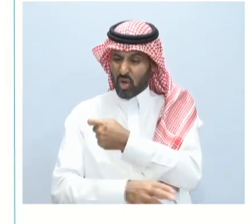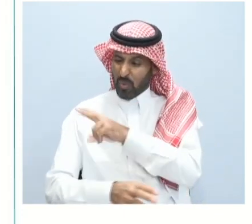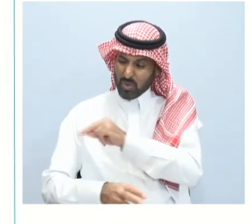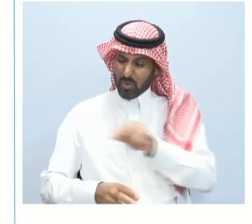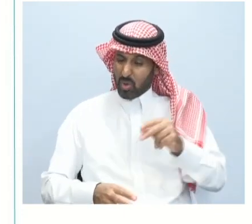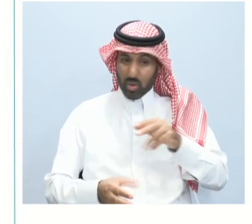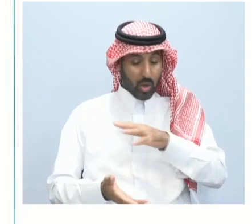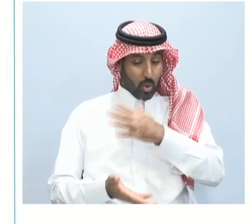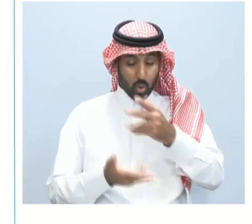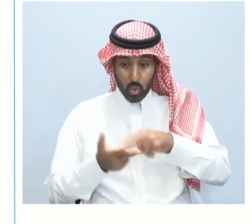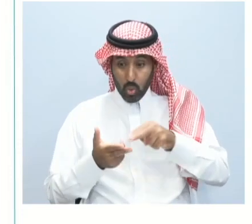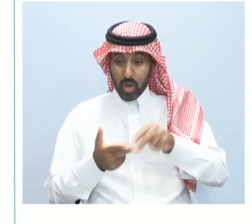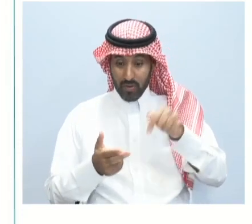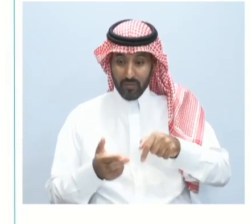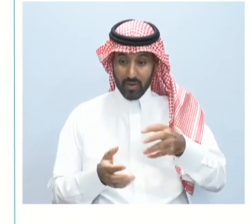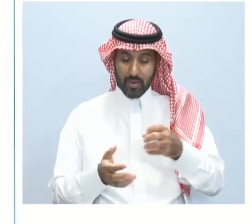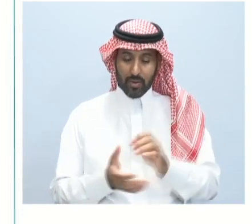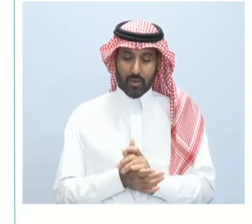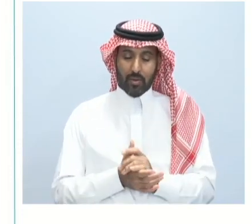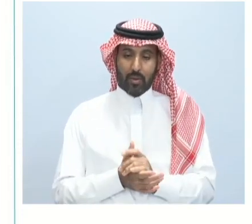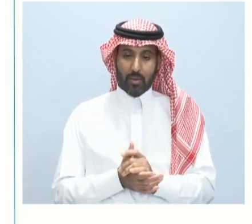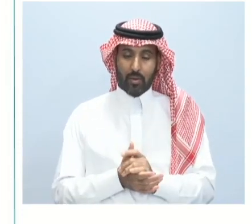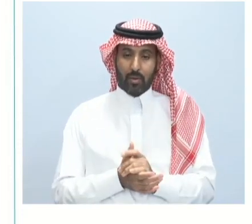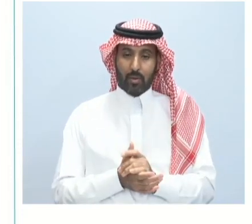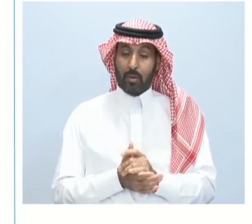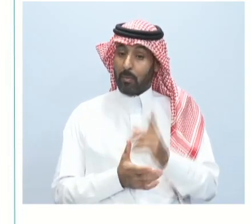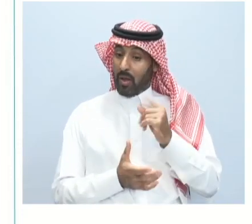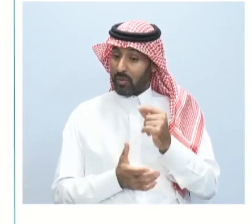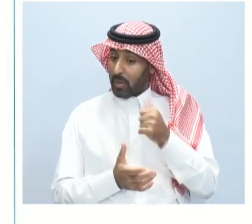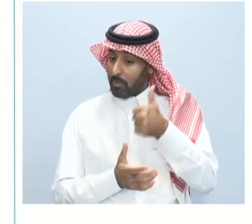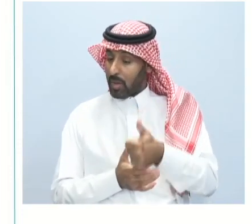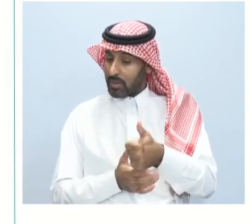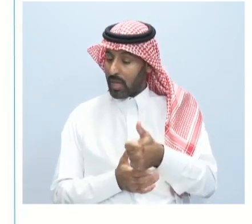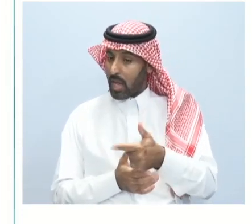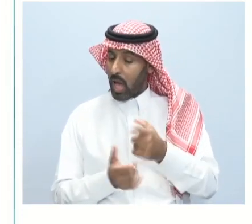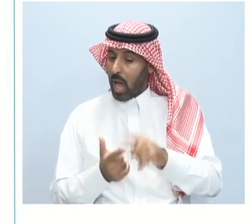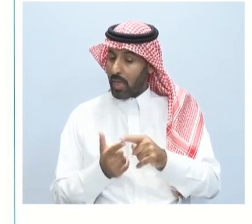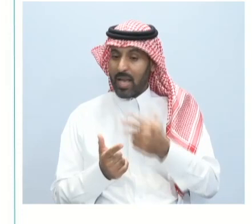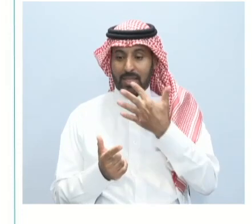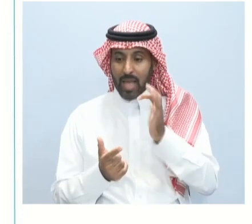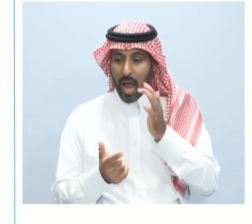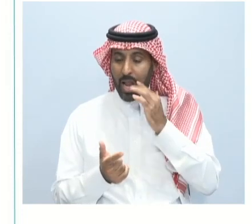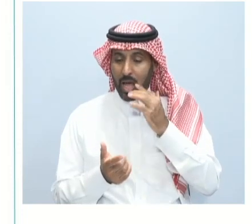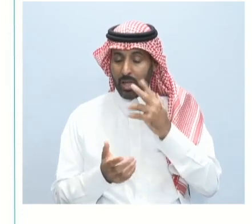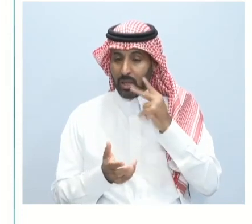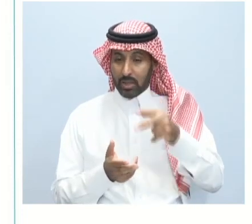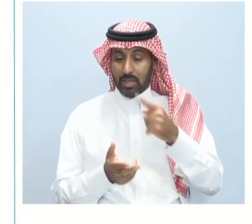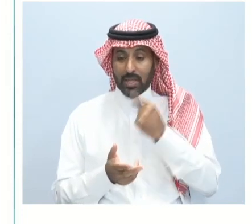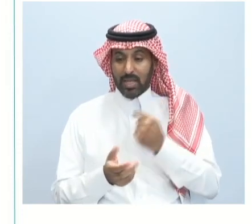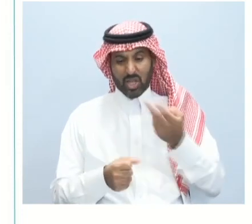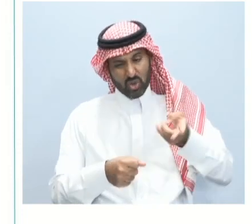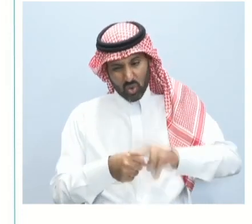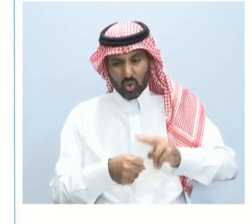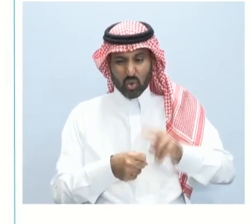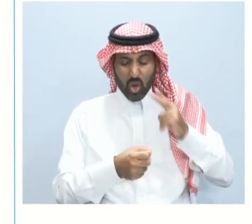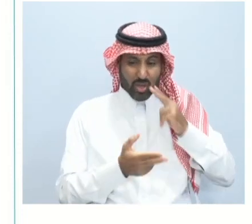تفوت اي حل محتمل من مزايا هذه الخوارزميه ايضا بانها سهله التنفيذ حيث تتطلب تكرار